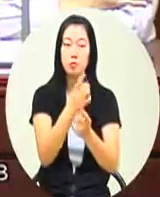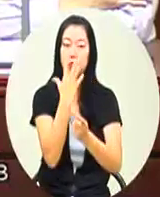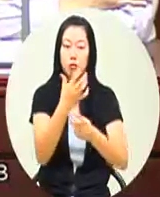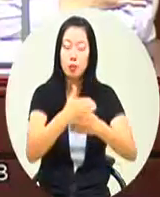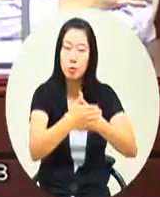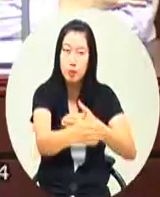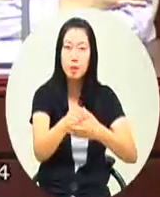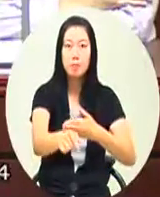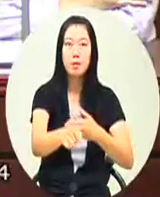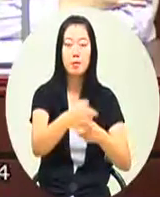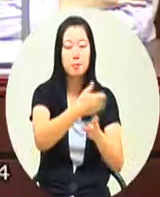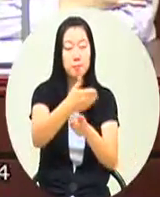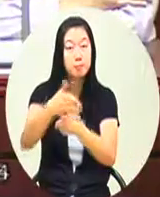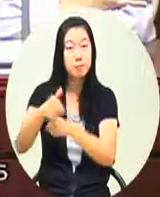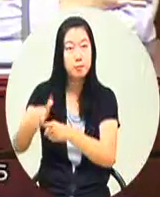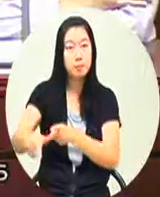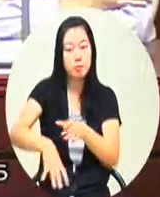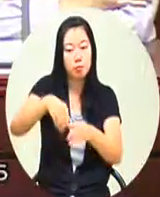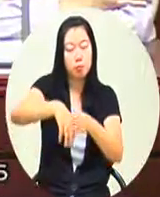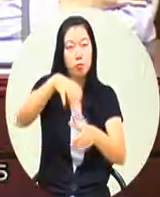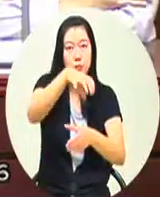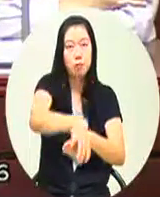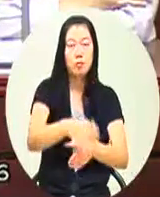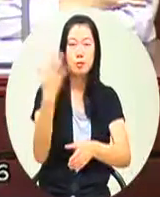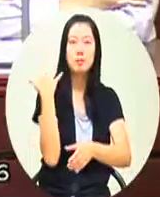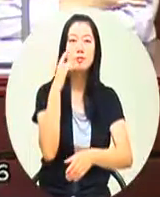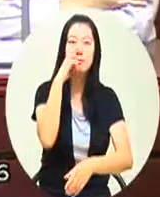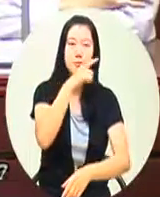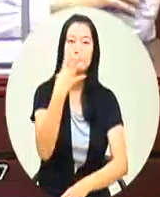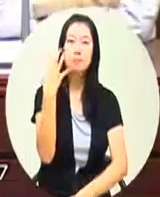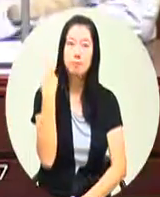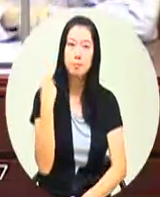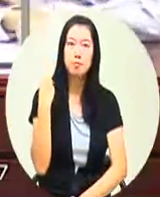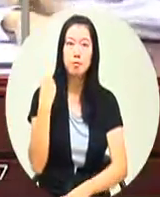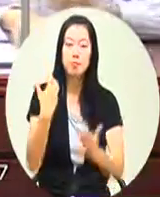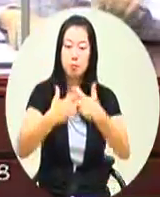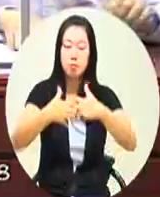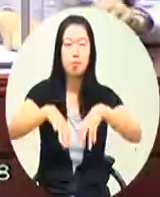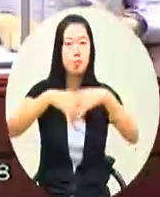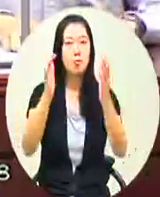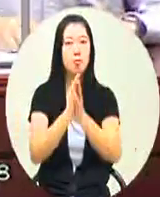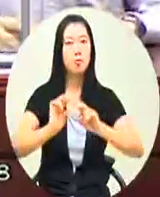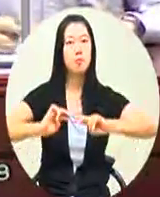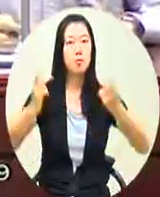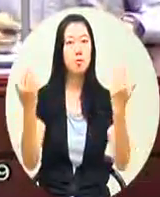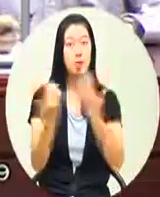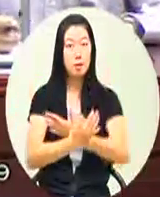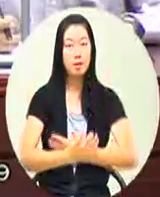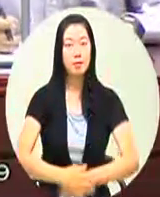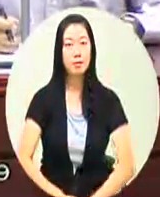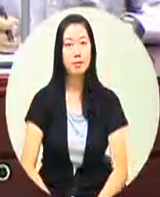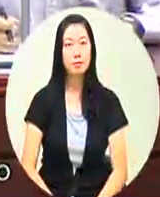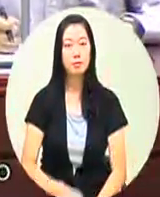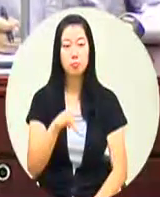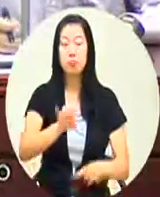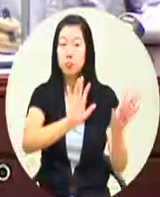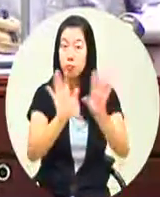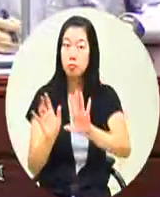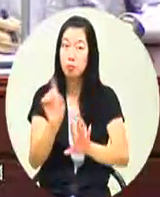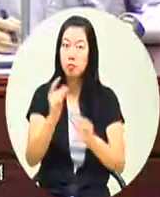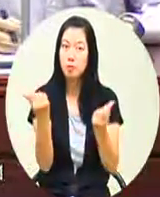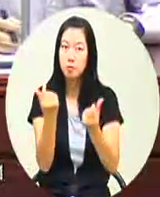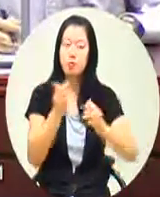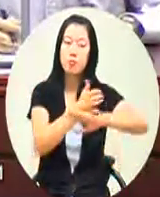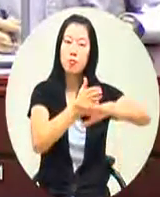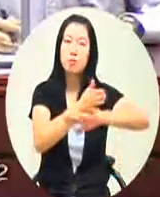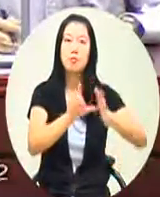期把这些抽水站过去老旧的这些设备全部更新，因为它的状况就是像车子开久